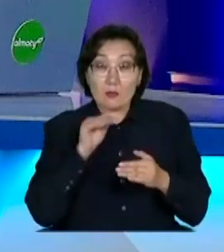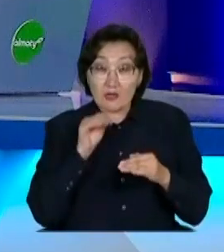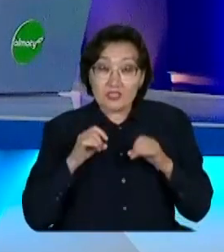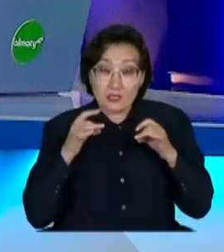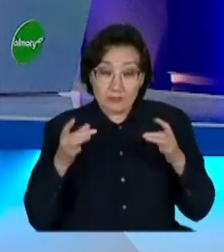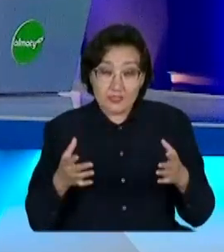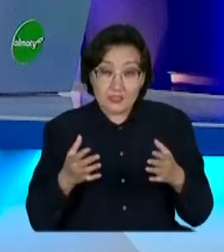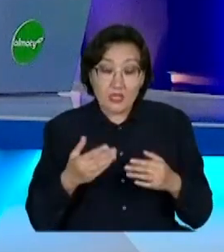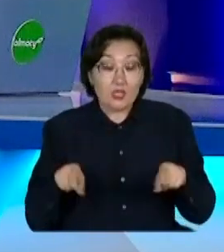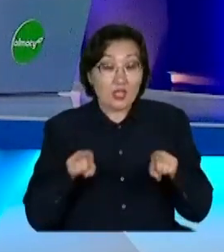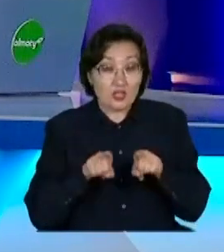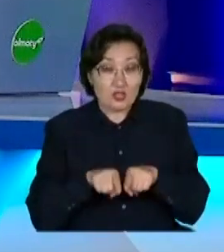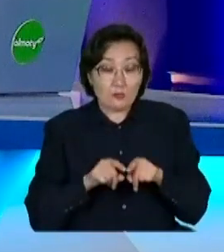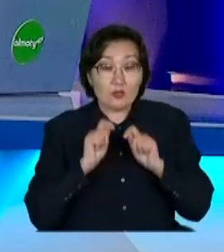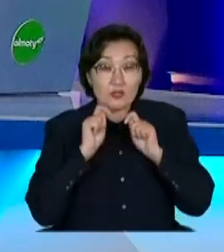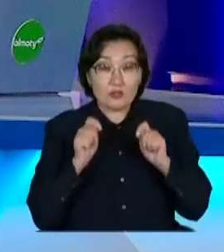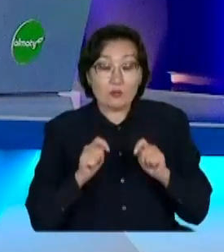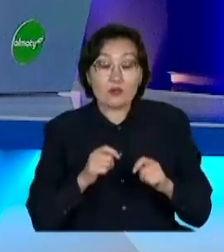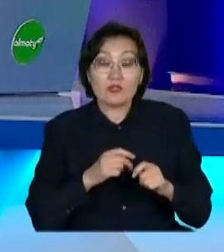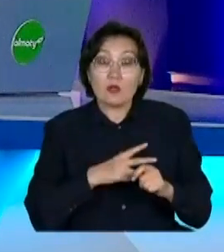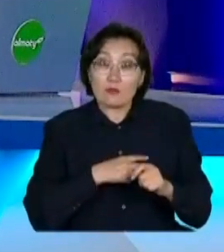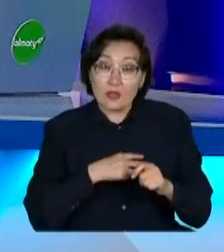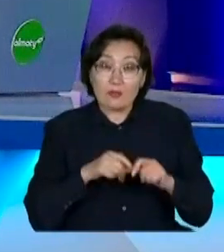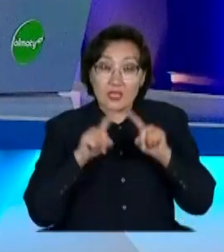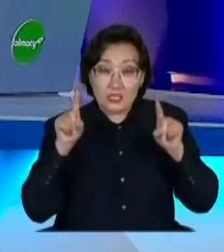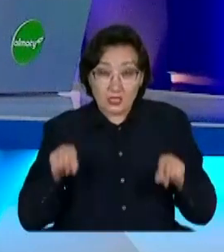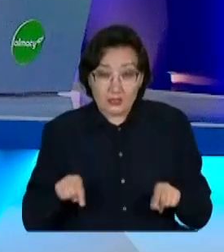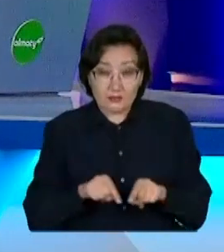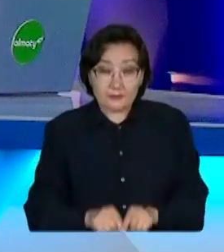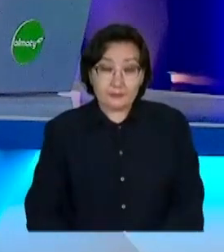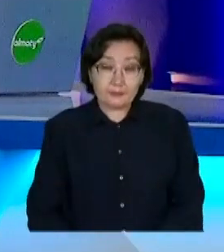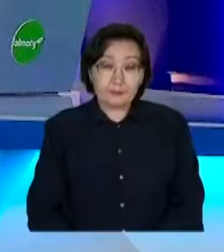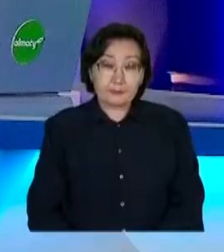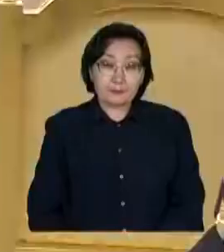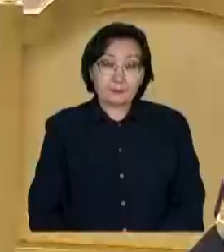профессиональным праздником, а также вручил премии и гранты. Аида Иманали продолжит.